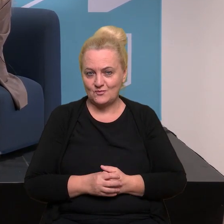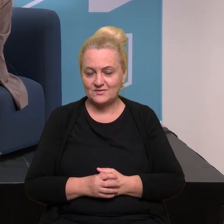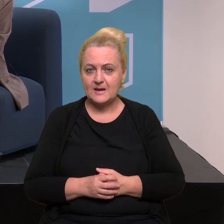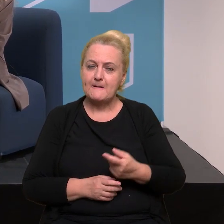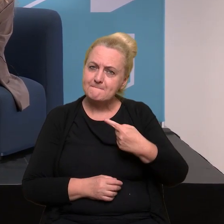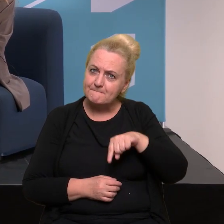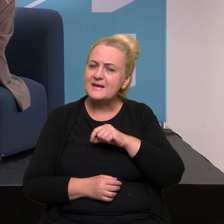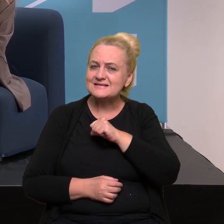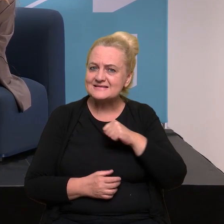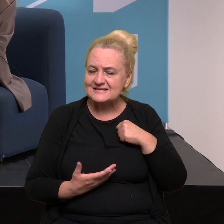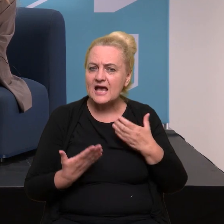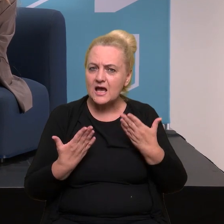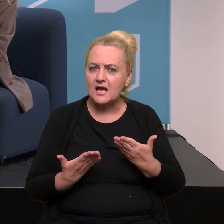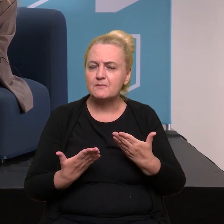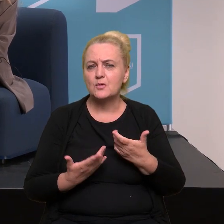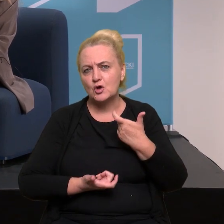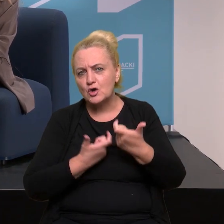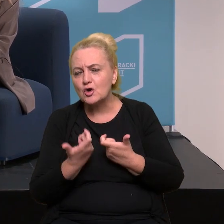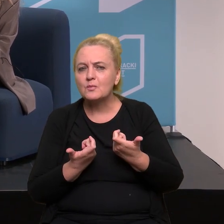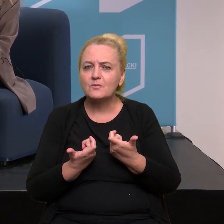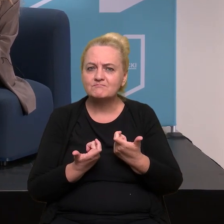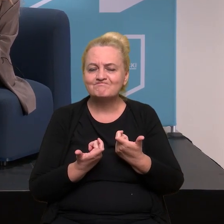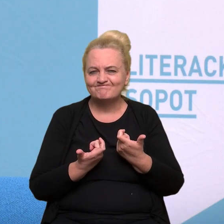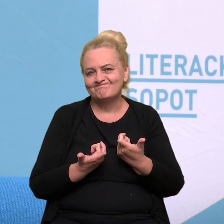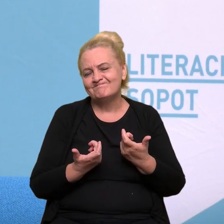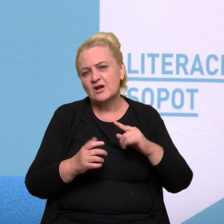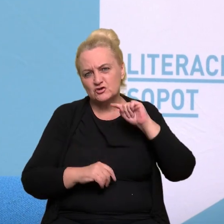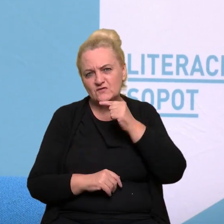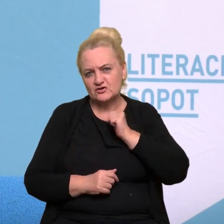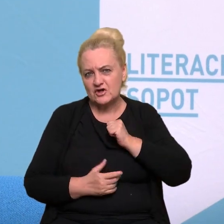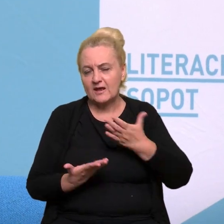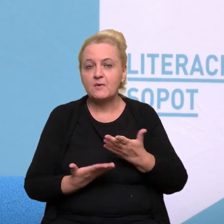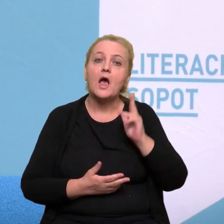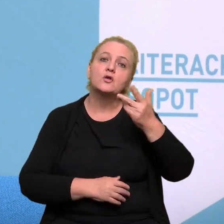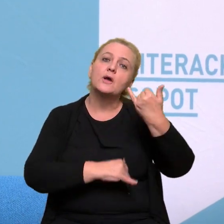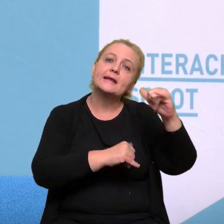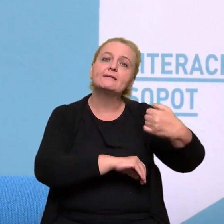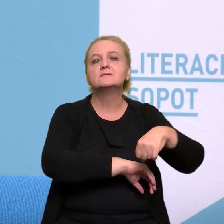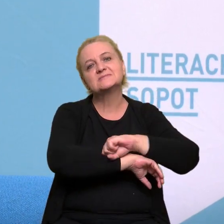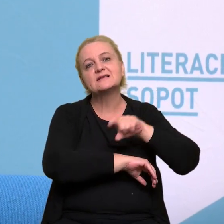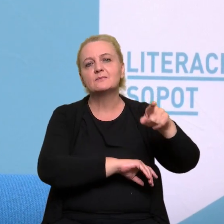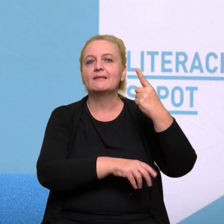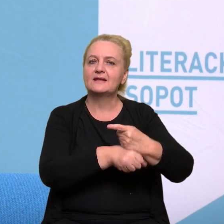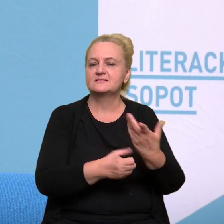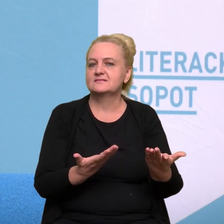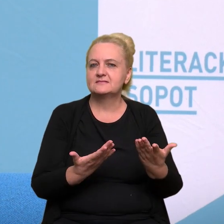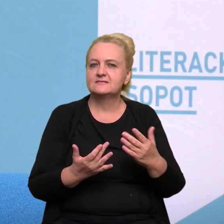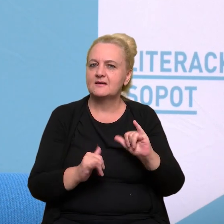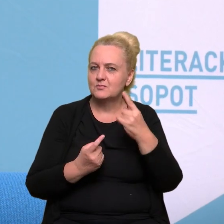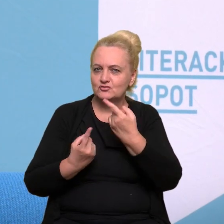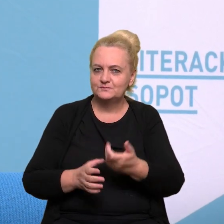my sobie same wyrządzamy takie piekło, czy ktoś inny za nas decyduje?